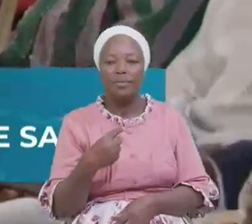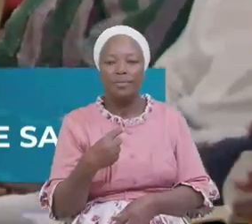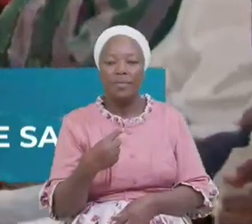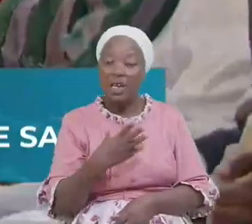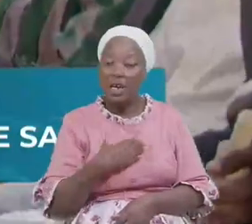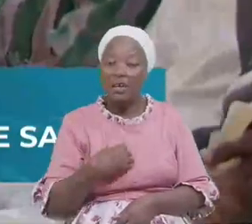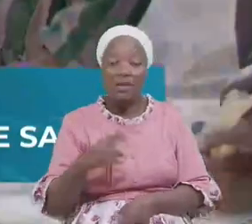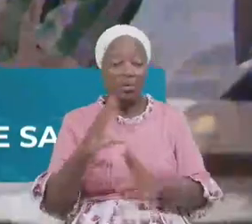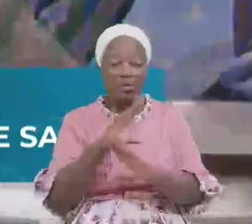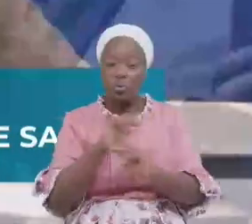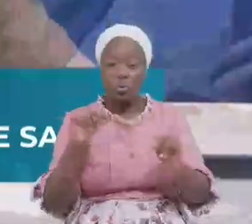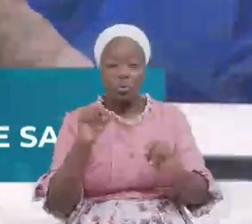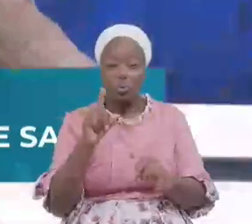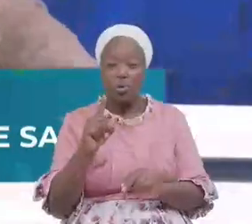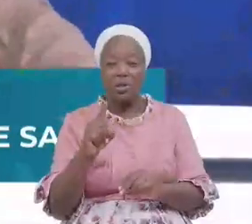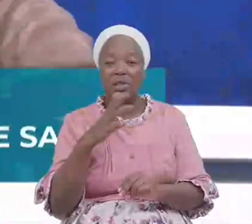Et personne n'est exclu ce soir.